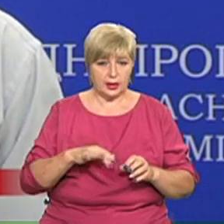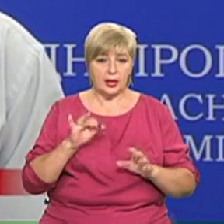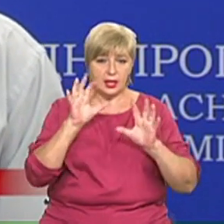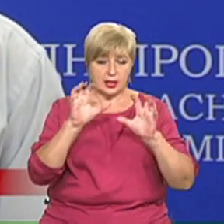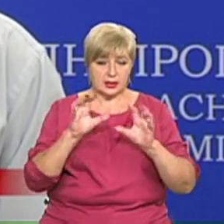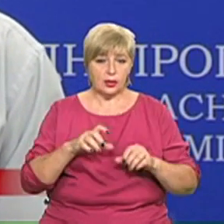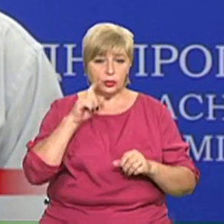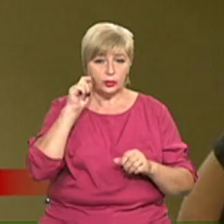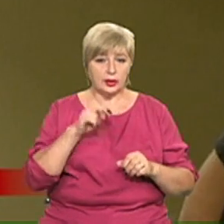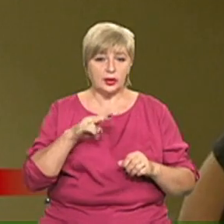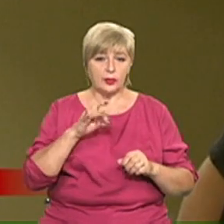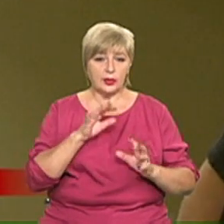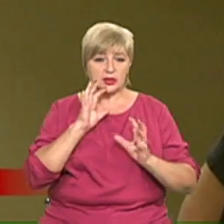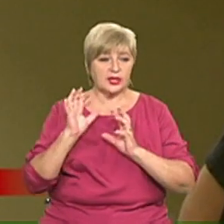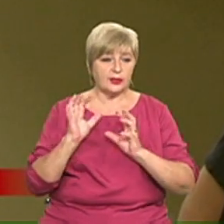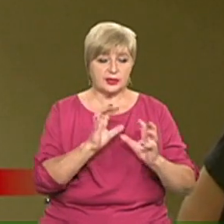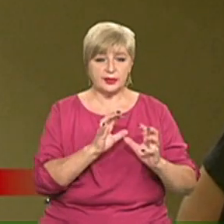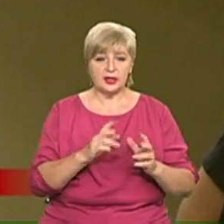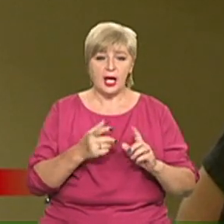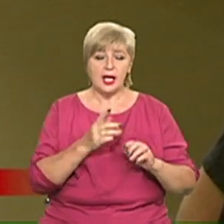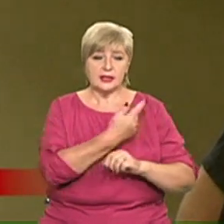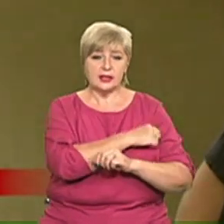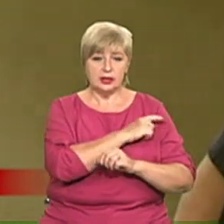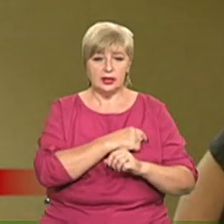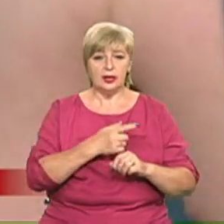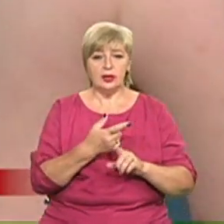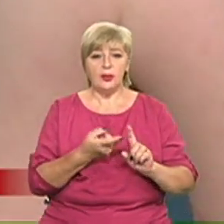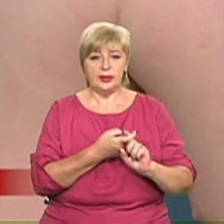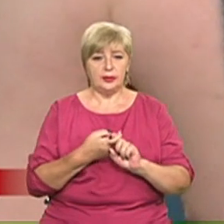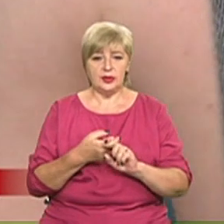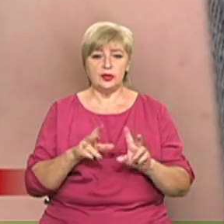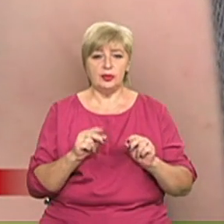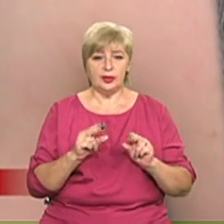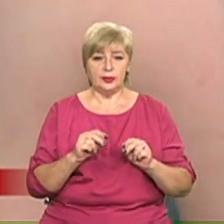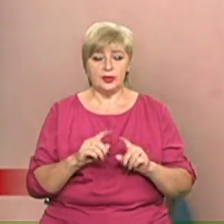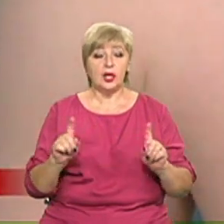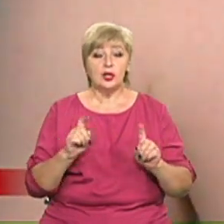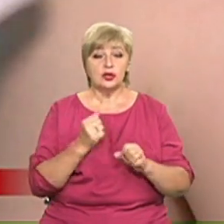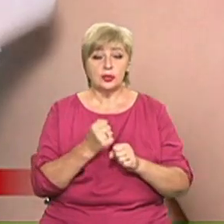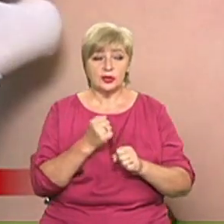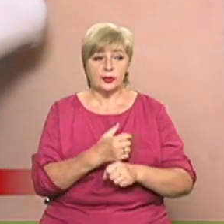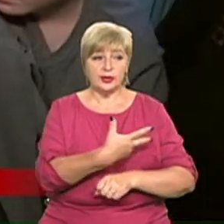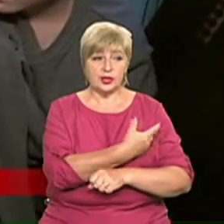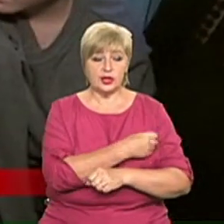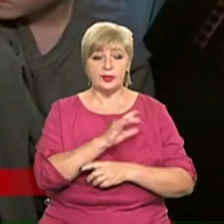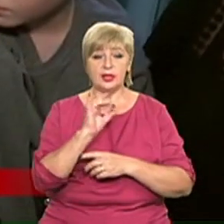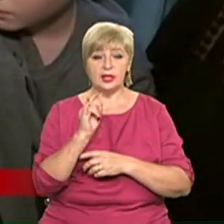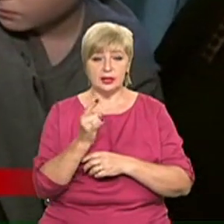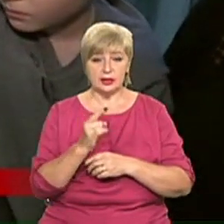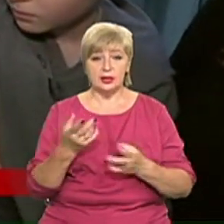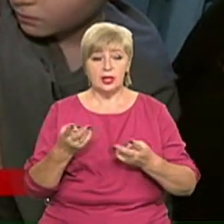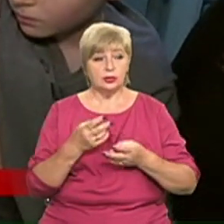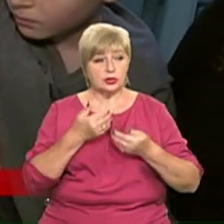закон України про забезпечення санітарно-епідемічного благополуччя. Аби зробити щеплення дитині, слід звернутися